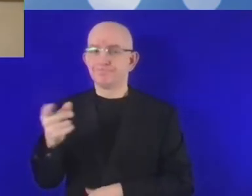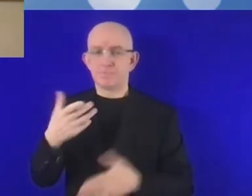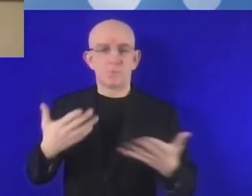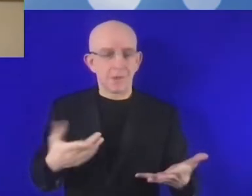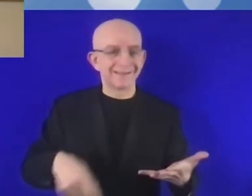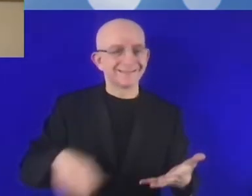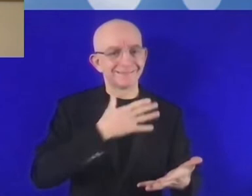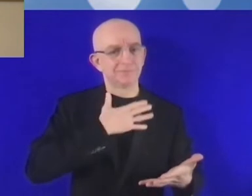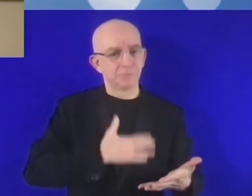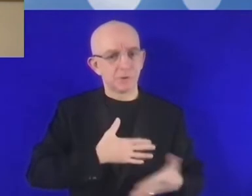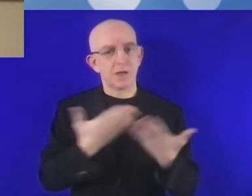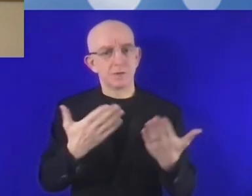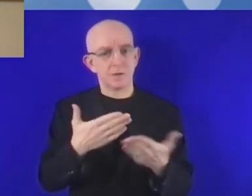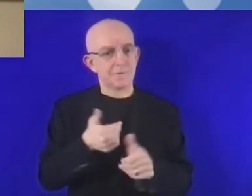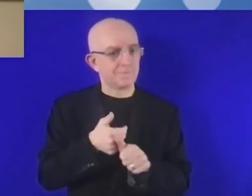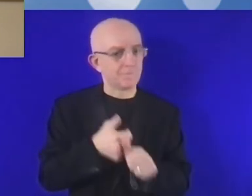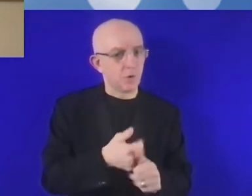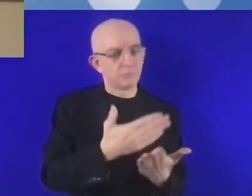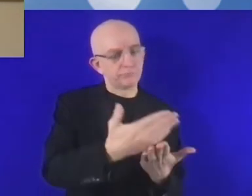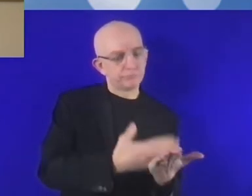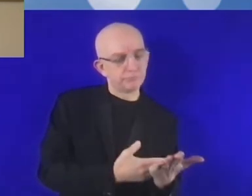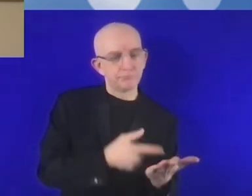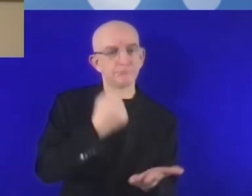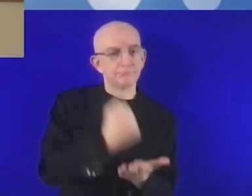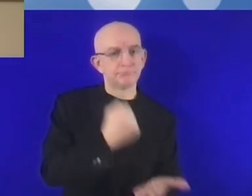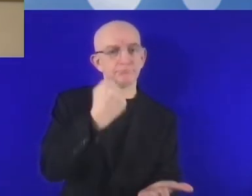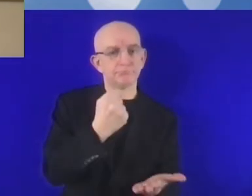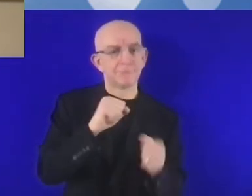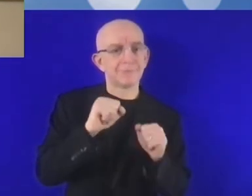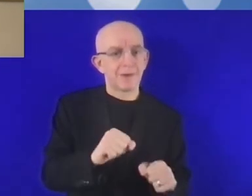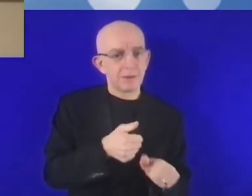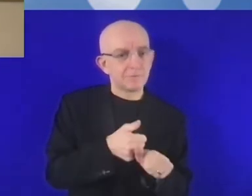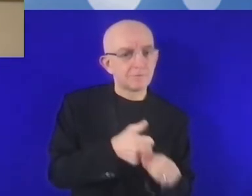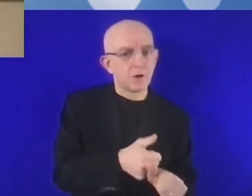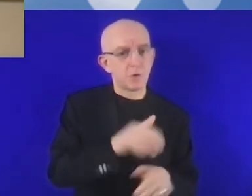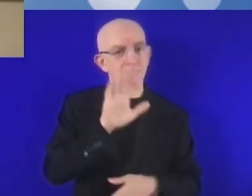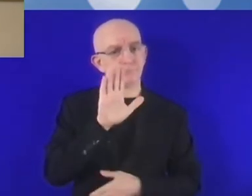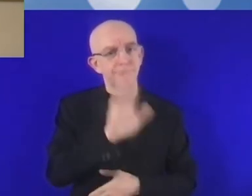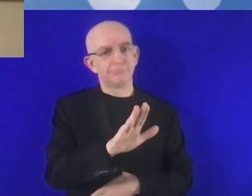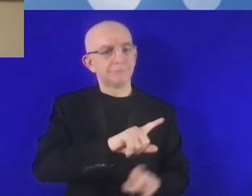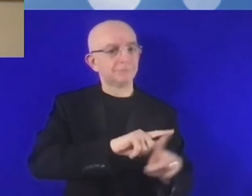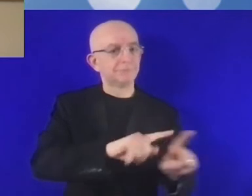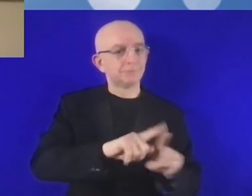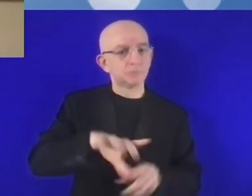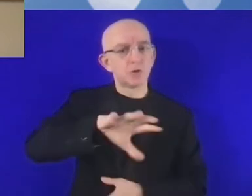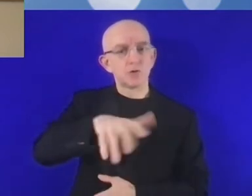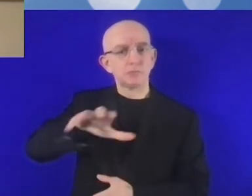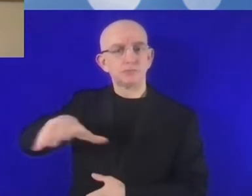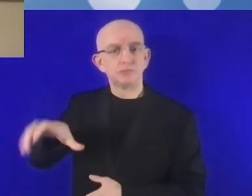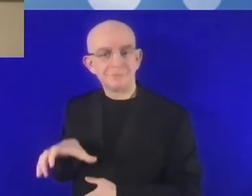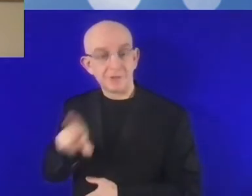نعمل بما يتفق مع القوانين السائدة في الدول المعينة. نريد